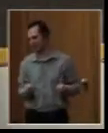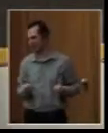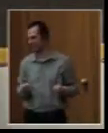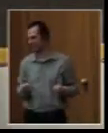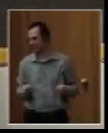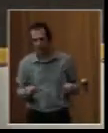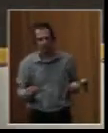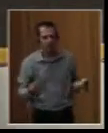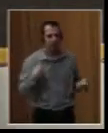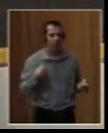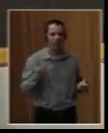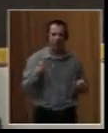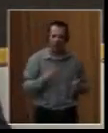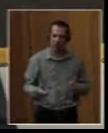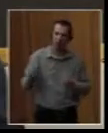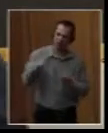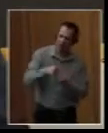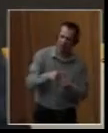εκτός